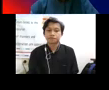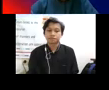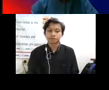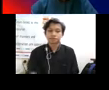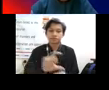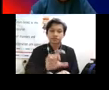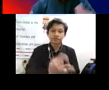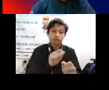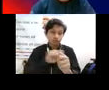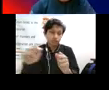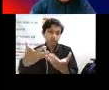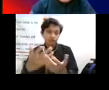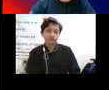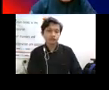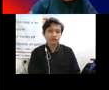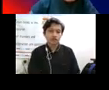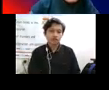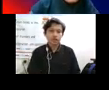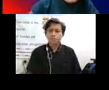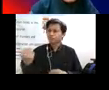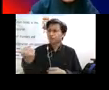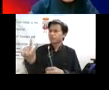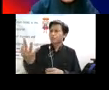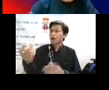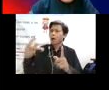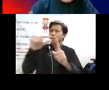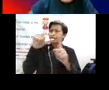referensi-referensi yang digunakan bisa diupload di sini